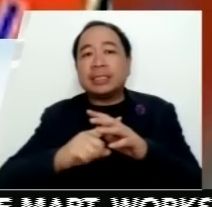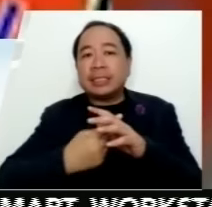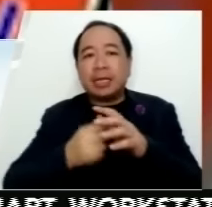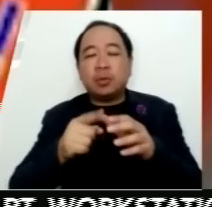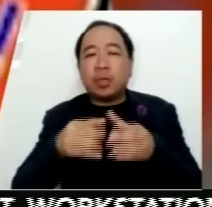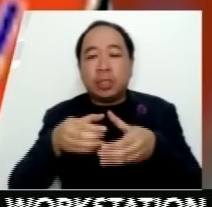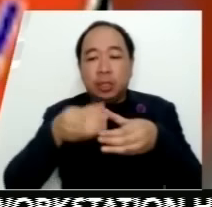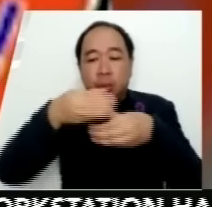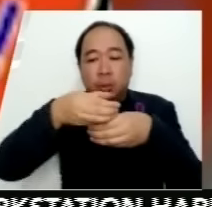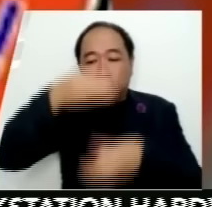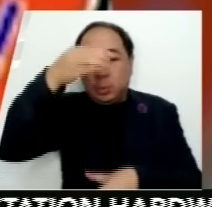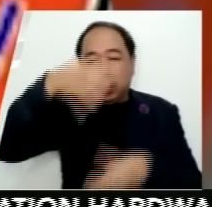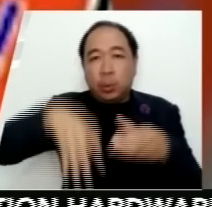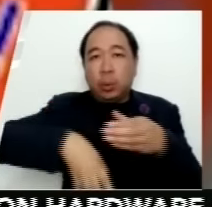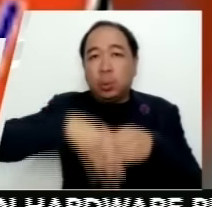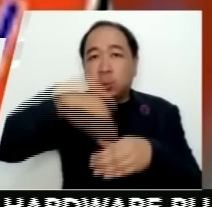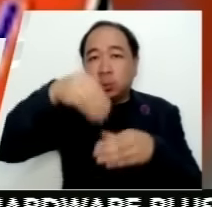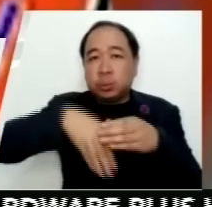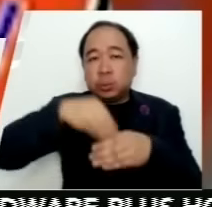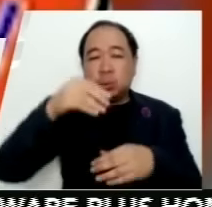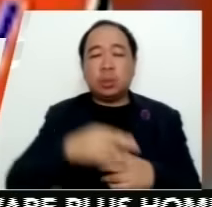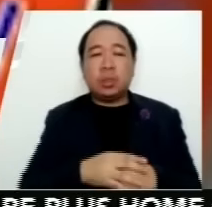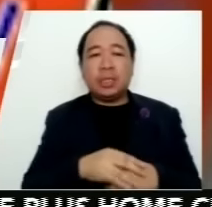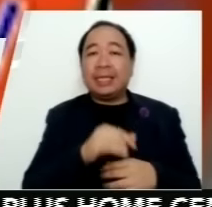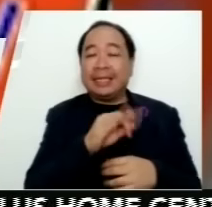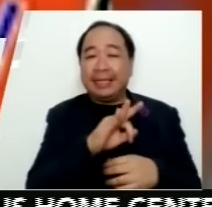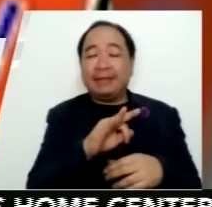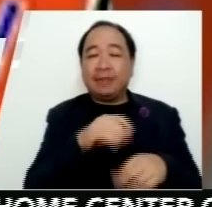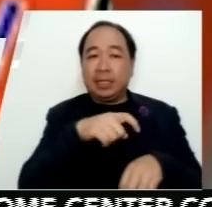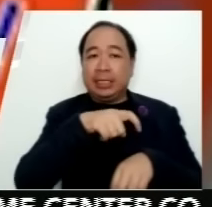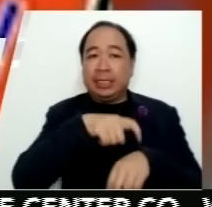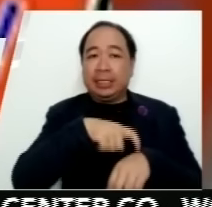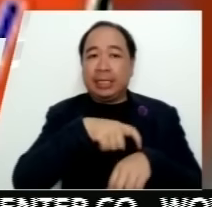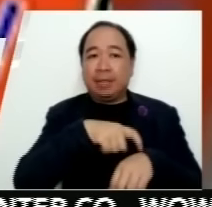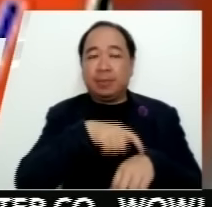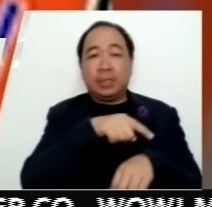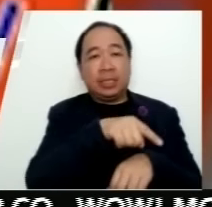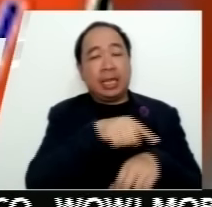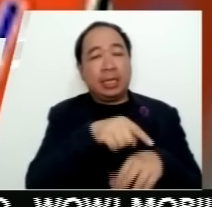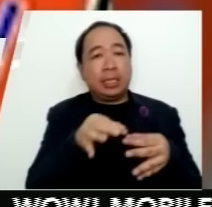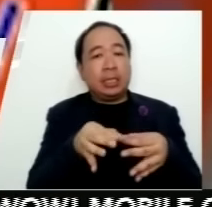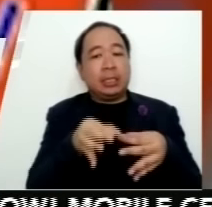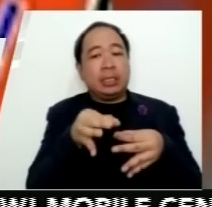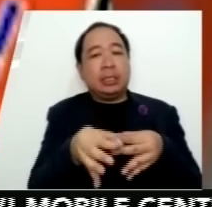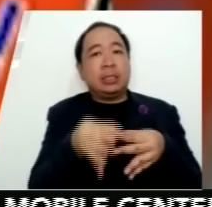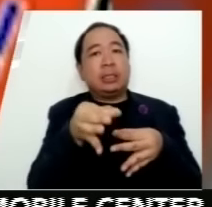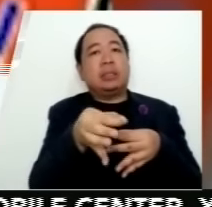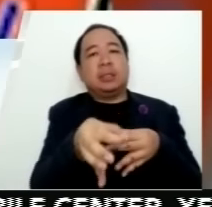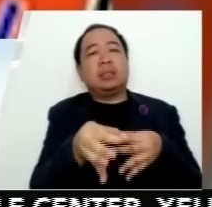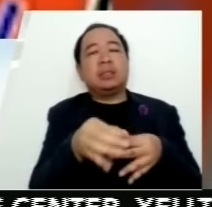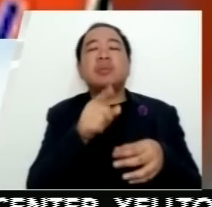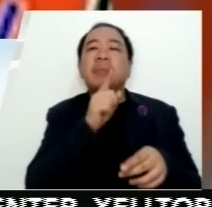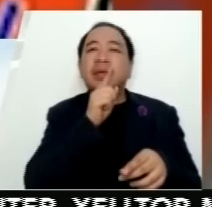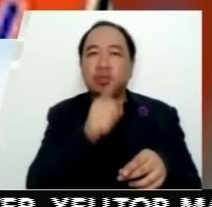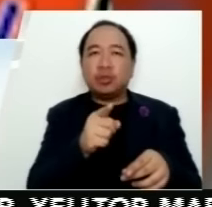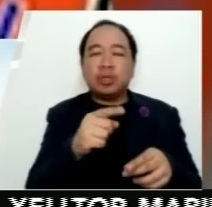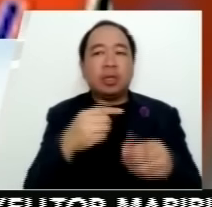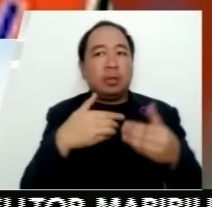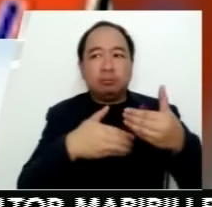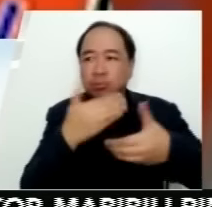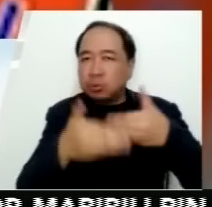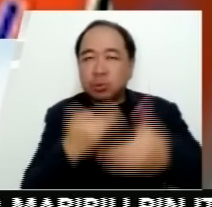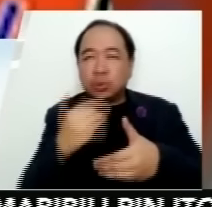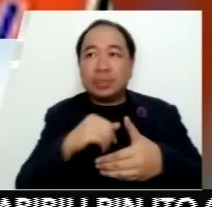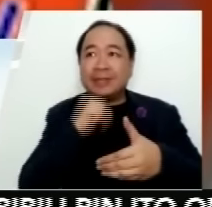more time that we give to our salvor, we are certain about the things that we are doing. Hindi po tayo nagmamadali.